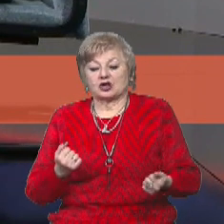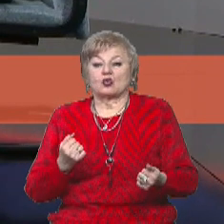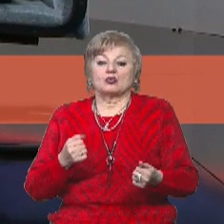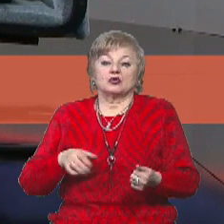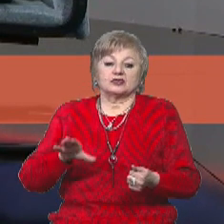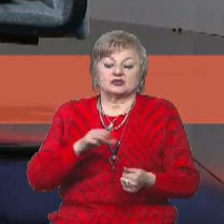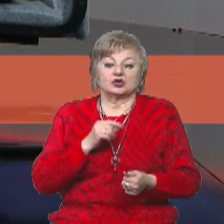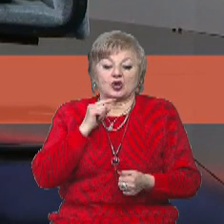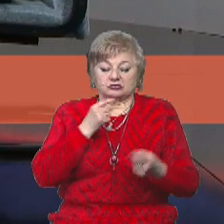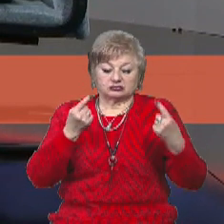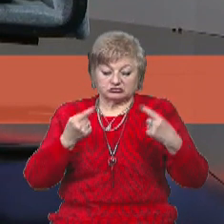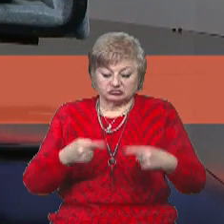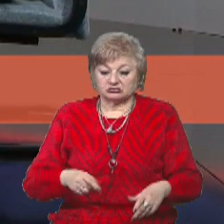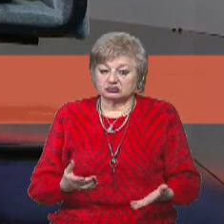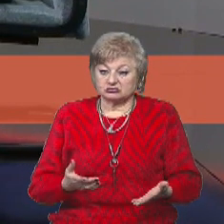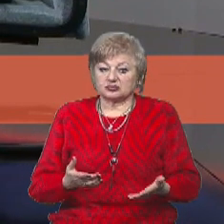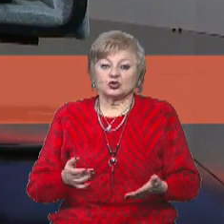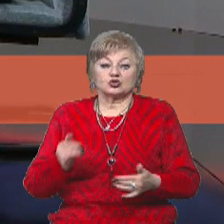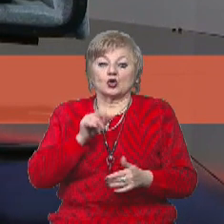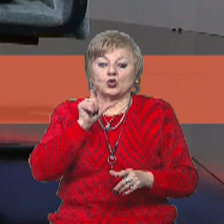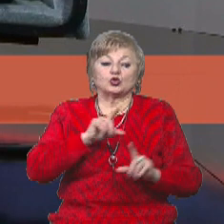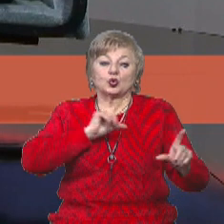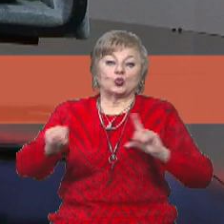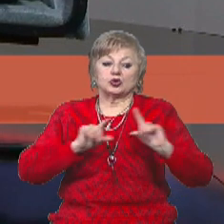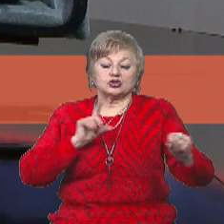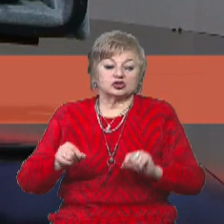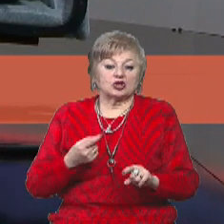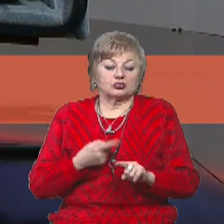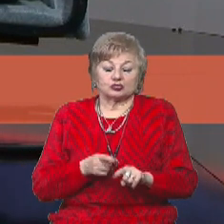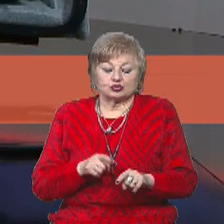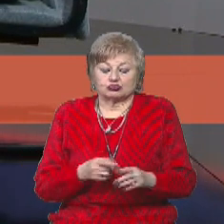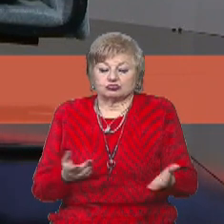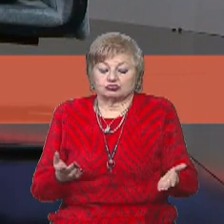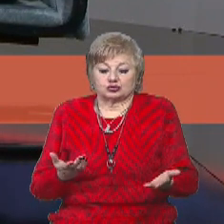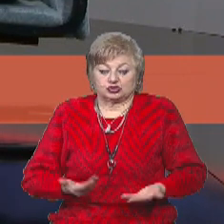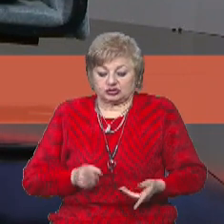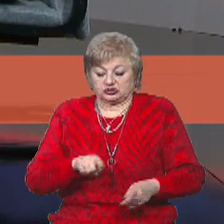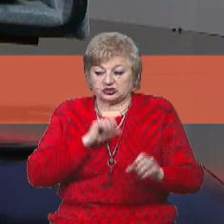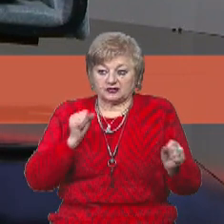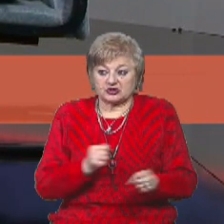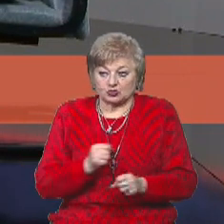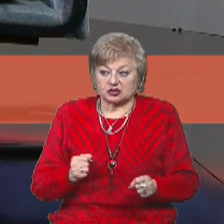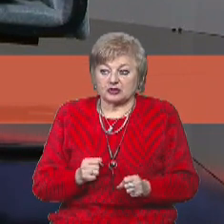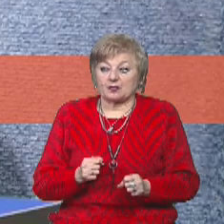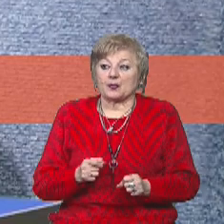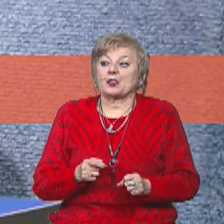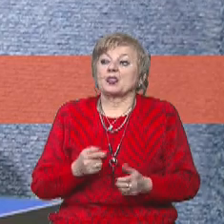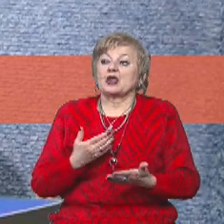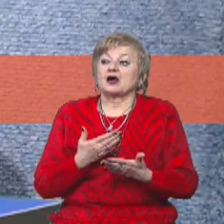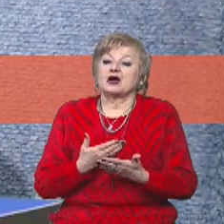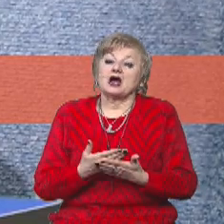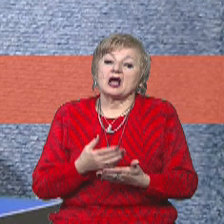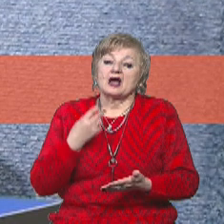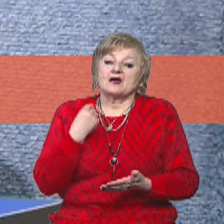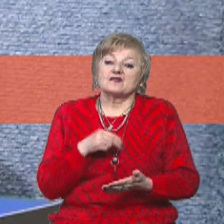економіка потерпає Запоріжжя від того, що виїжджають масово люди, бо це один із факторів. Але вона, навіть знаходячись тут в Запоріжжі, мабуть, не змогла